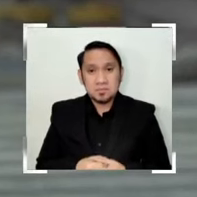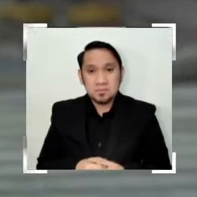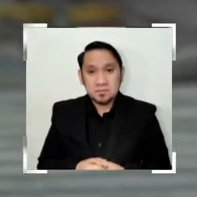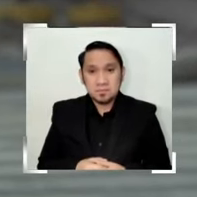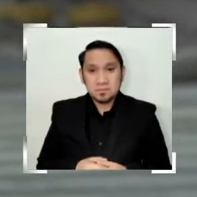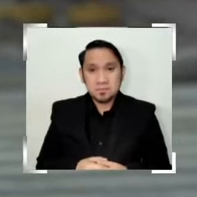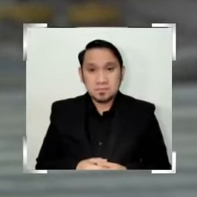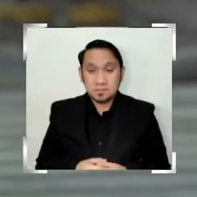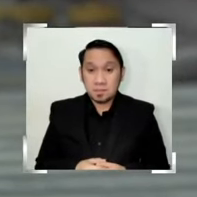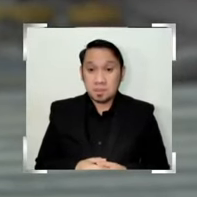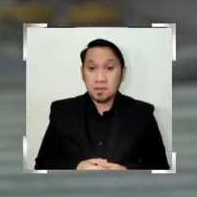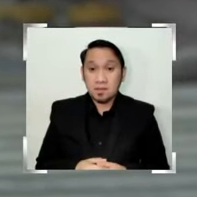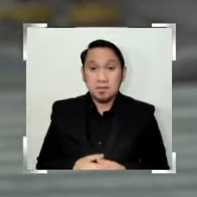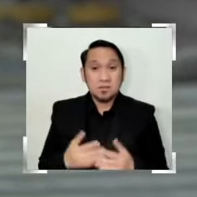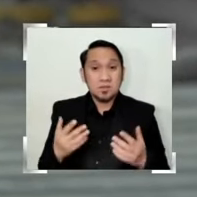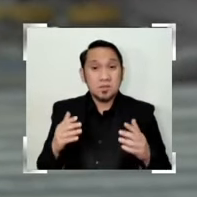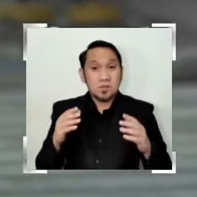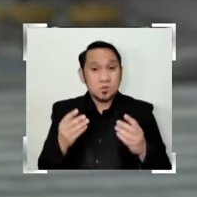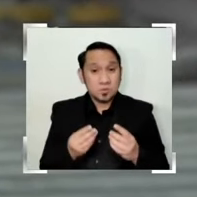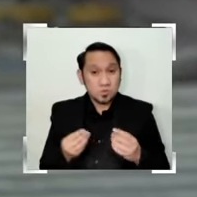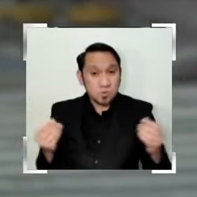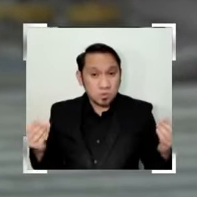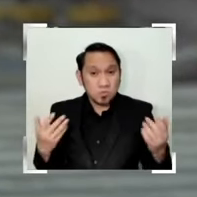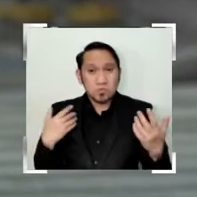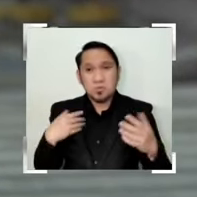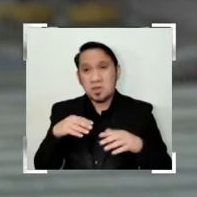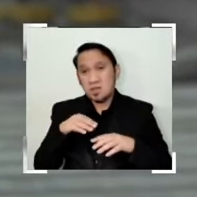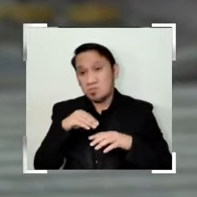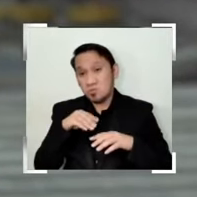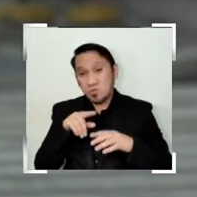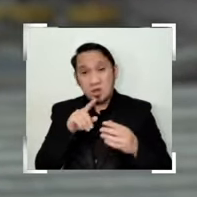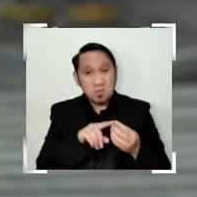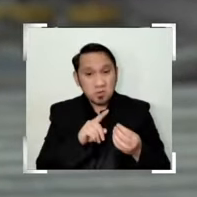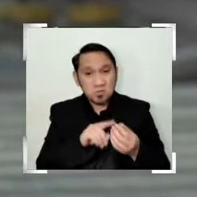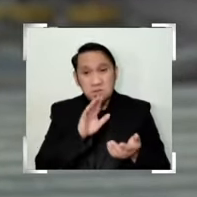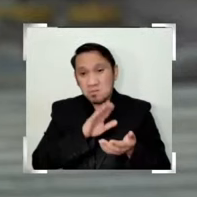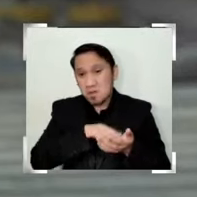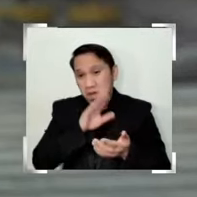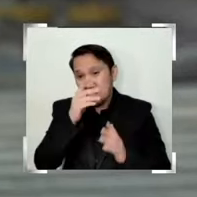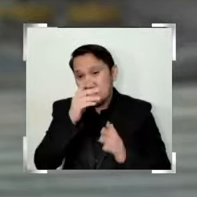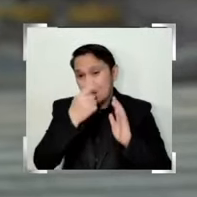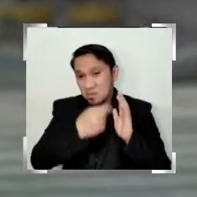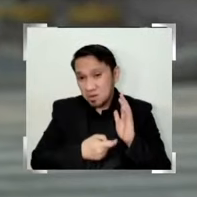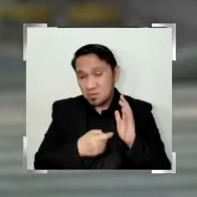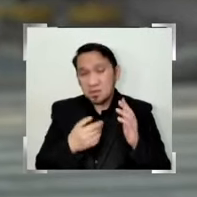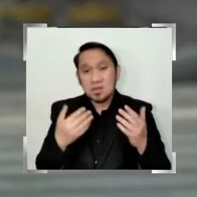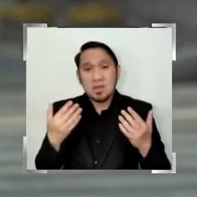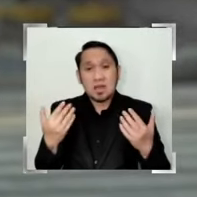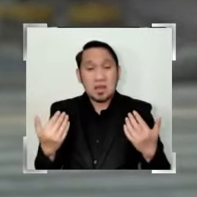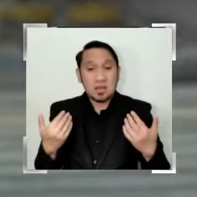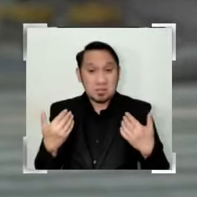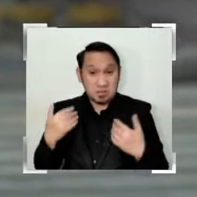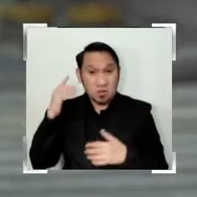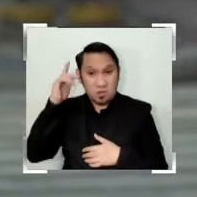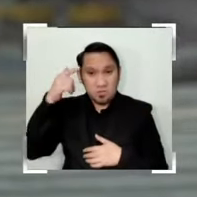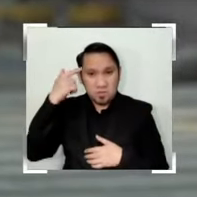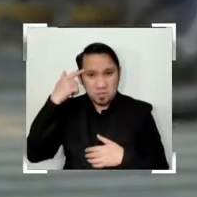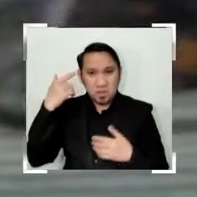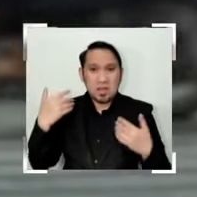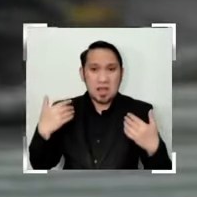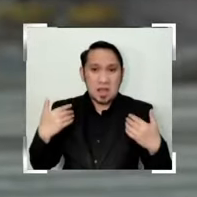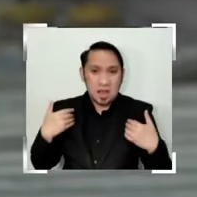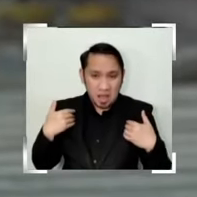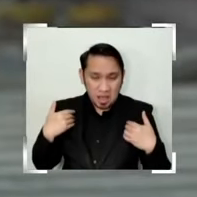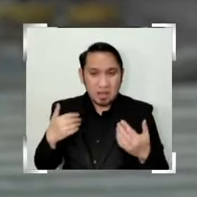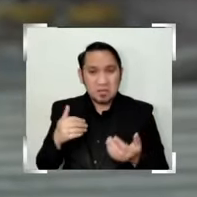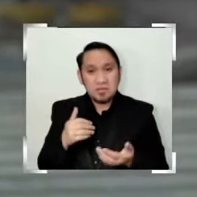Pia, para maibsan yung epekto ng mataas na presyo ng bilihin, gumugulong na yung cash aid ng gobyerno para sa pinaka-apektadong pamilya.